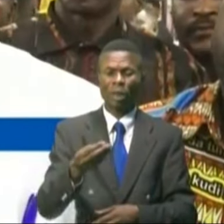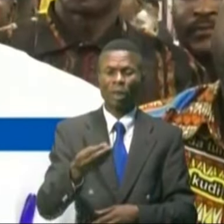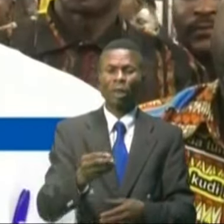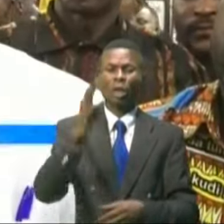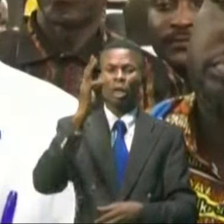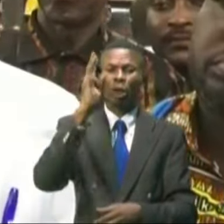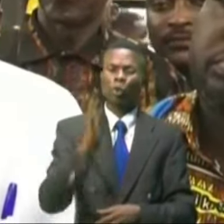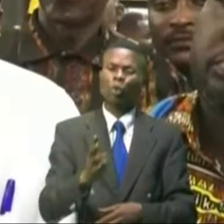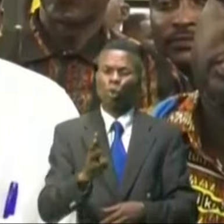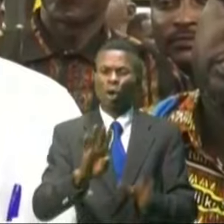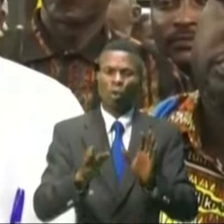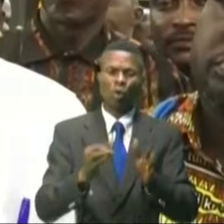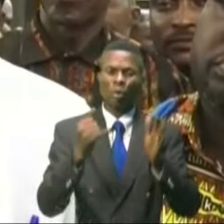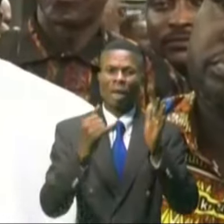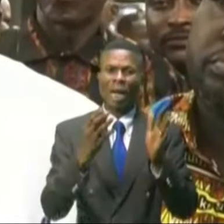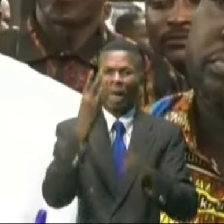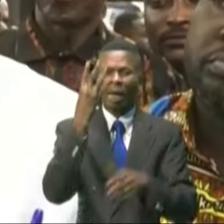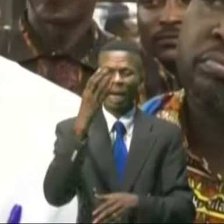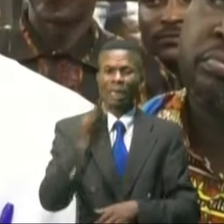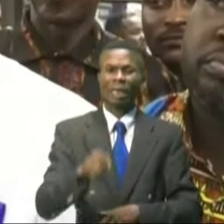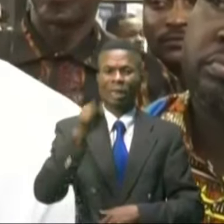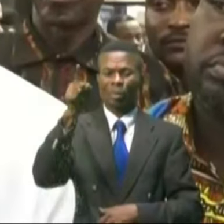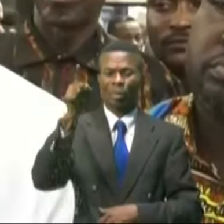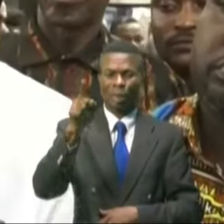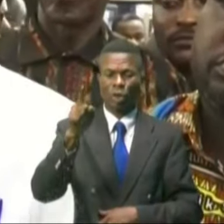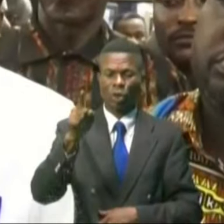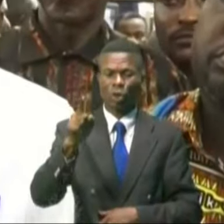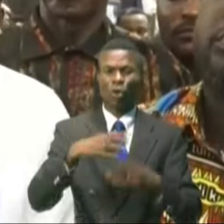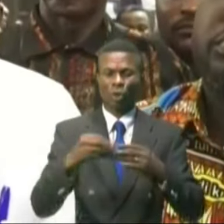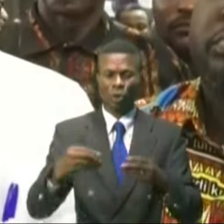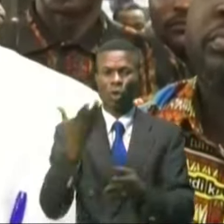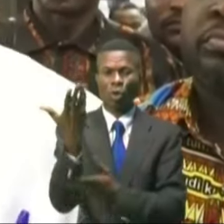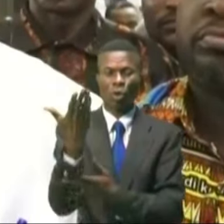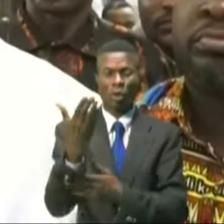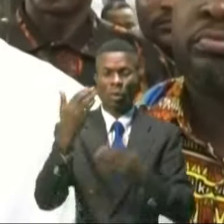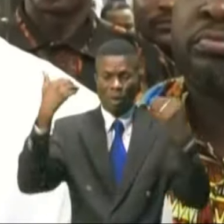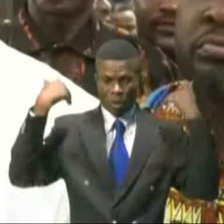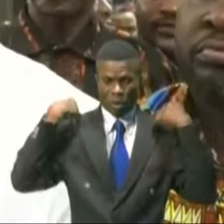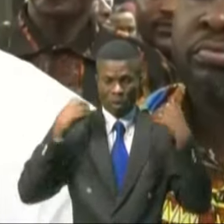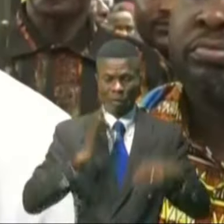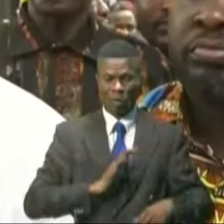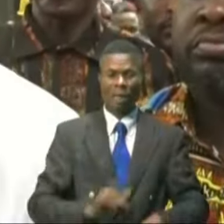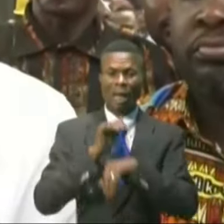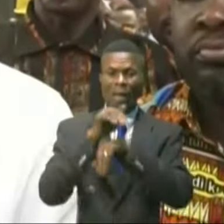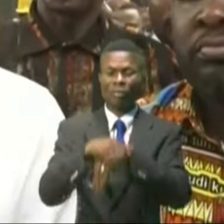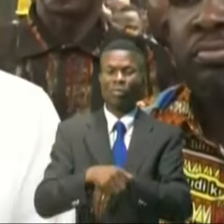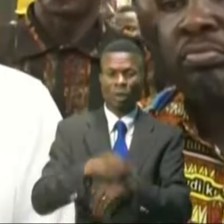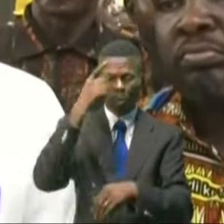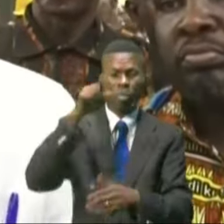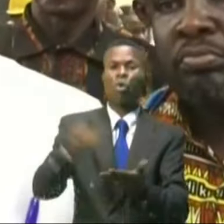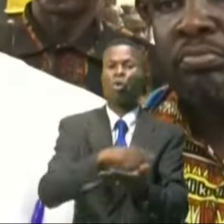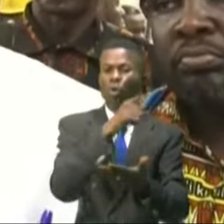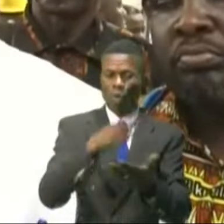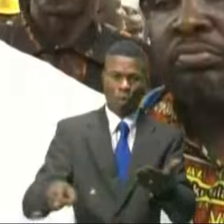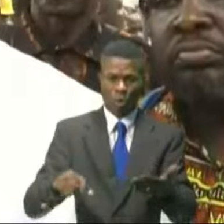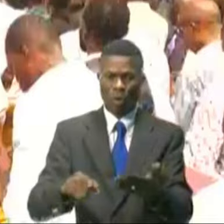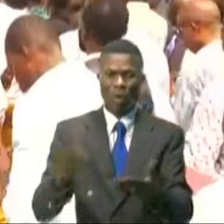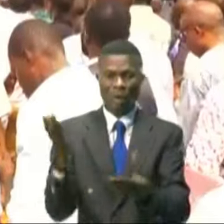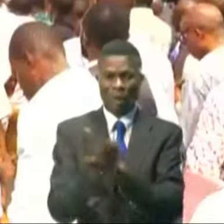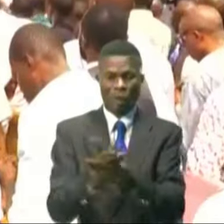3,4 millions. Demandons au chef de l'État son implication pour l'annulation pire et simple de ce